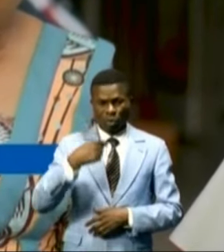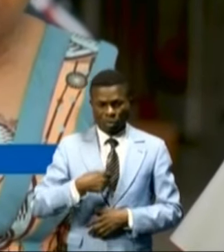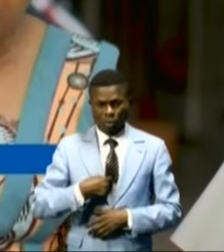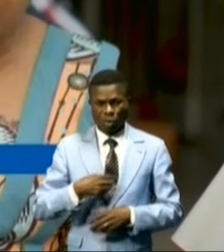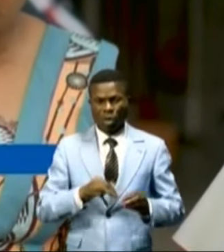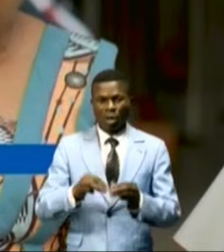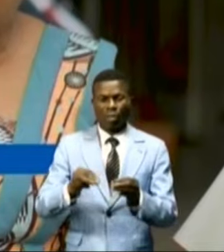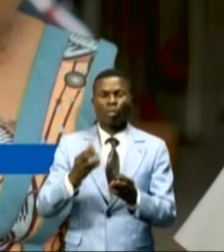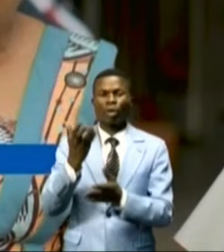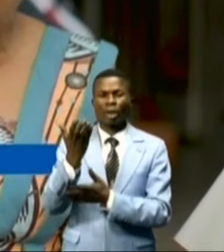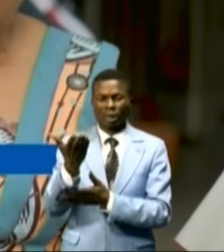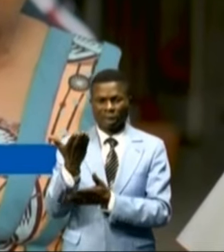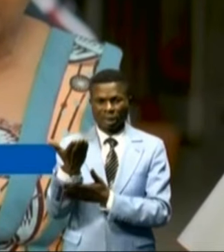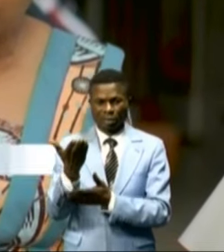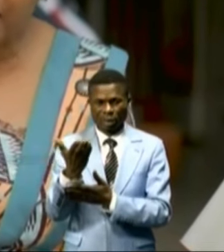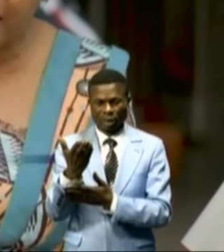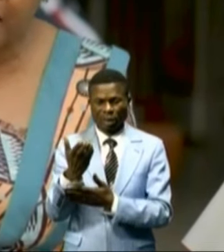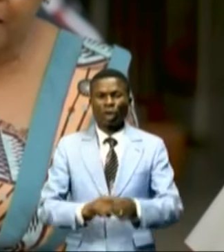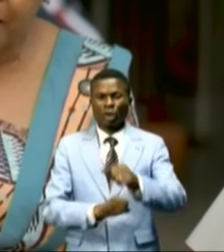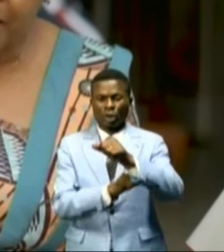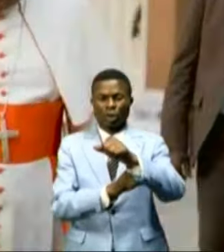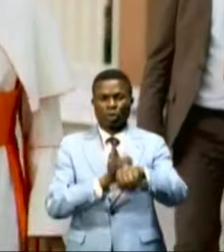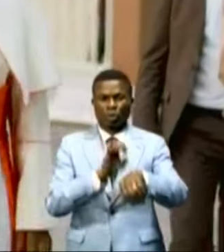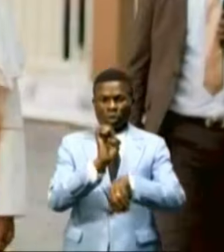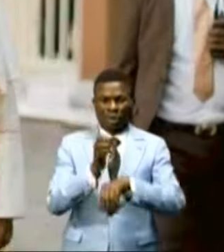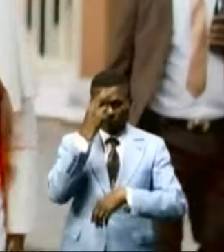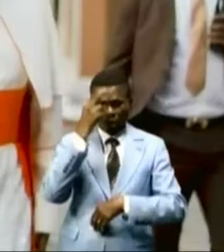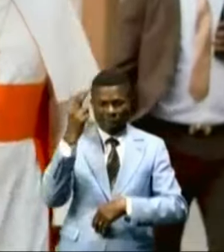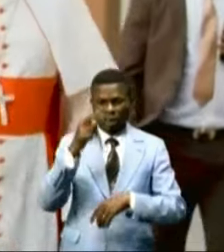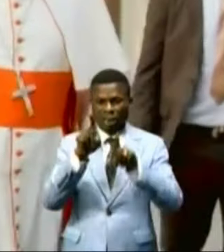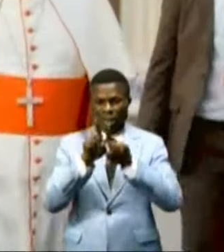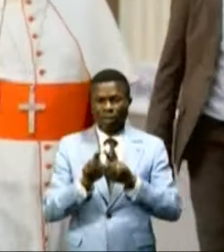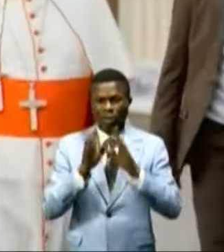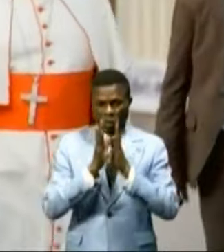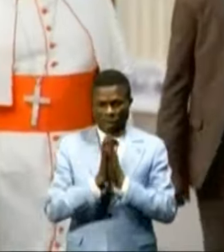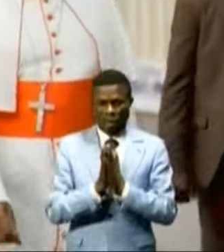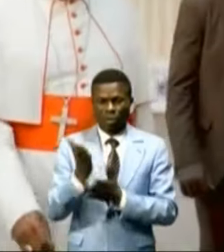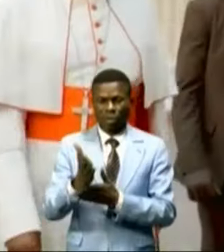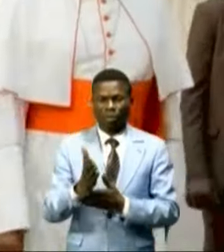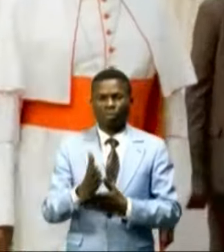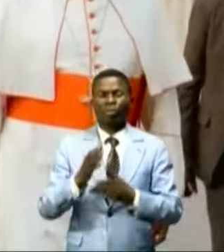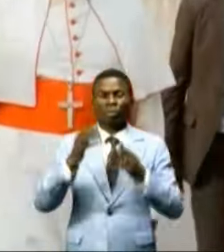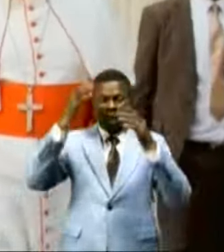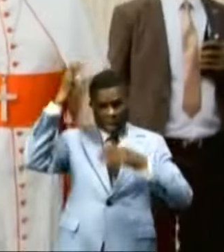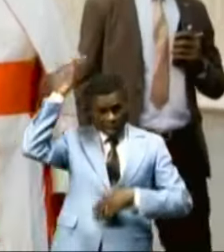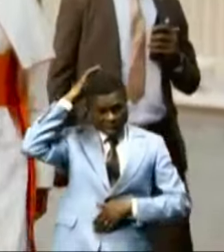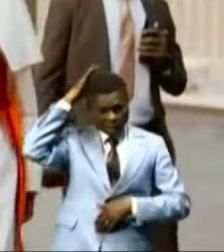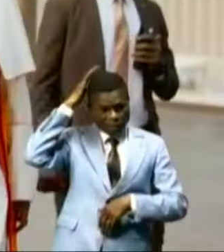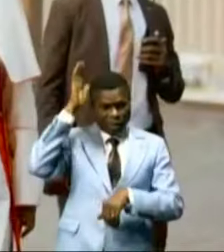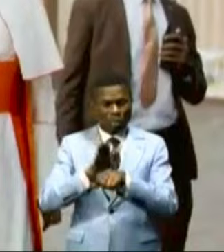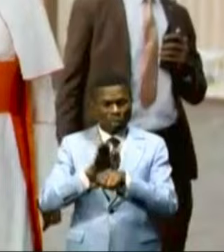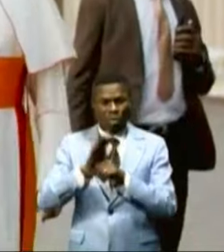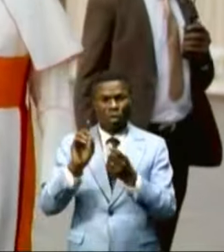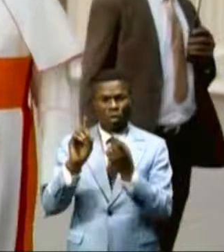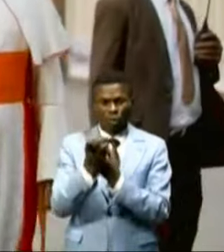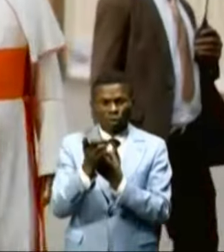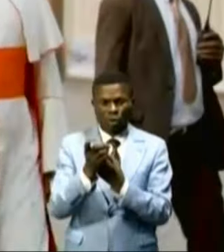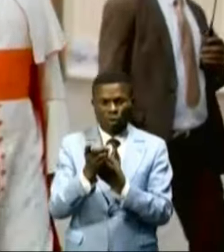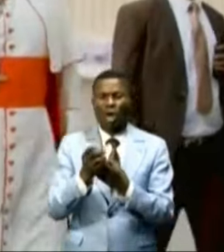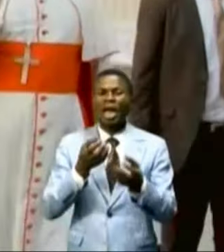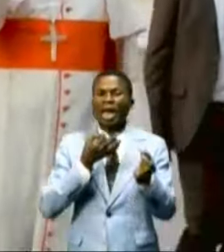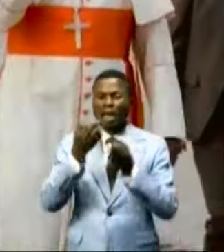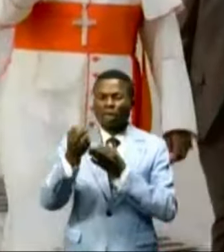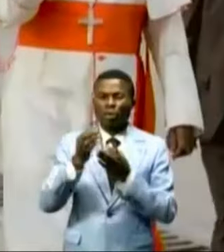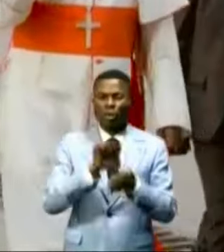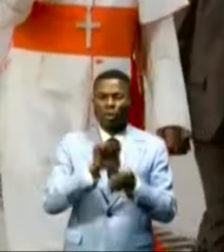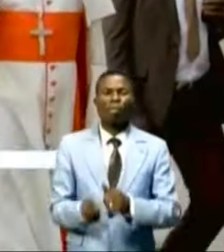de solliciter leur soutien et leur prière. Les évêques de différents diocèses ont en outre identifié la corruption comme